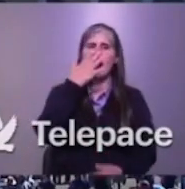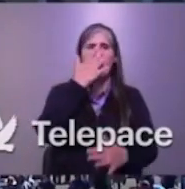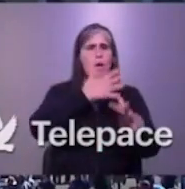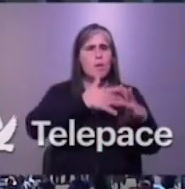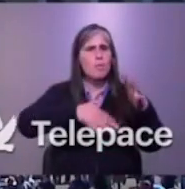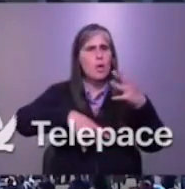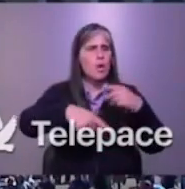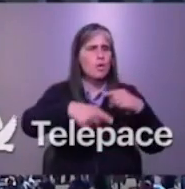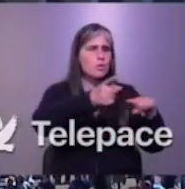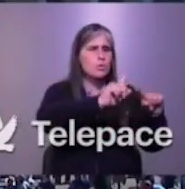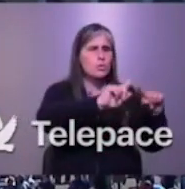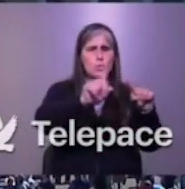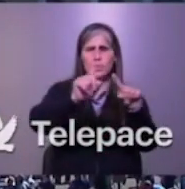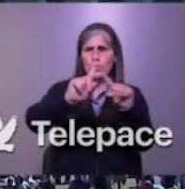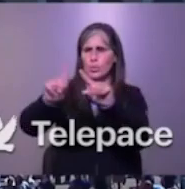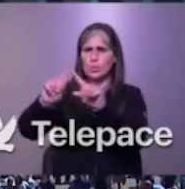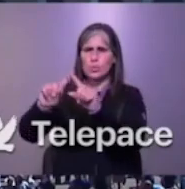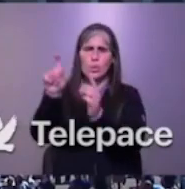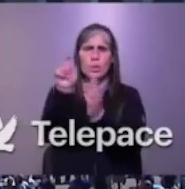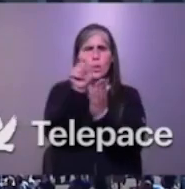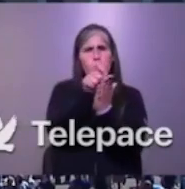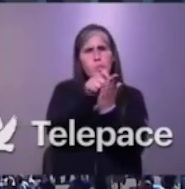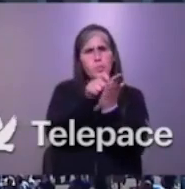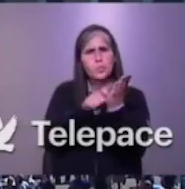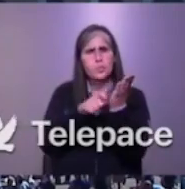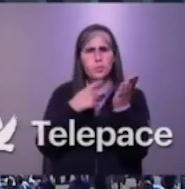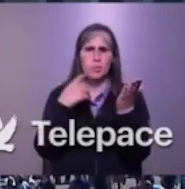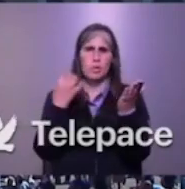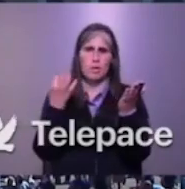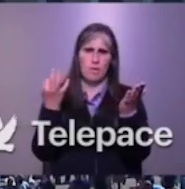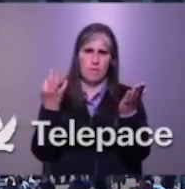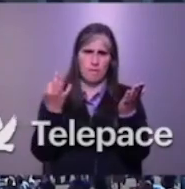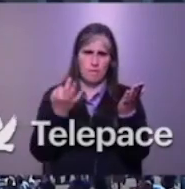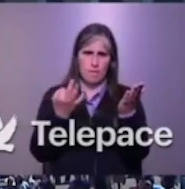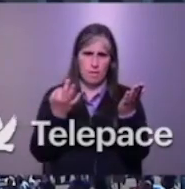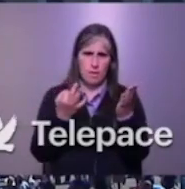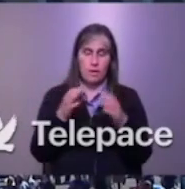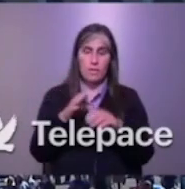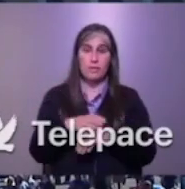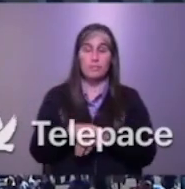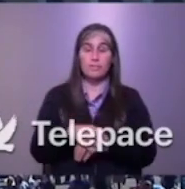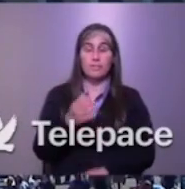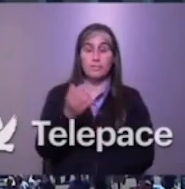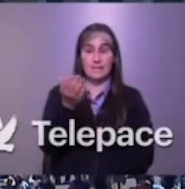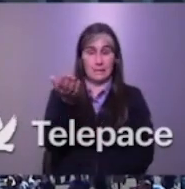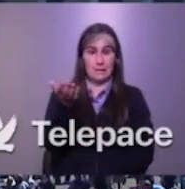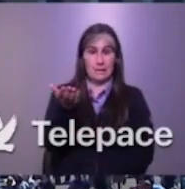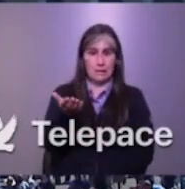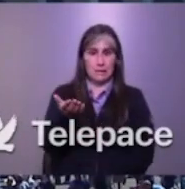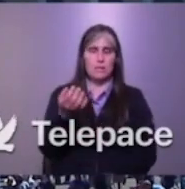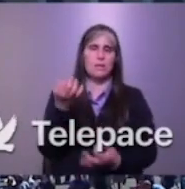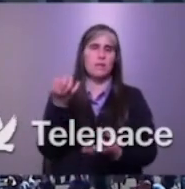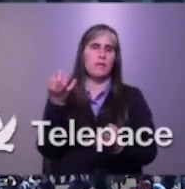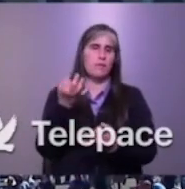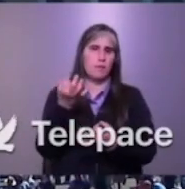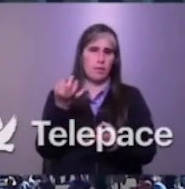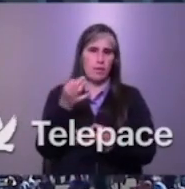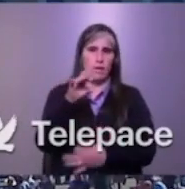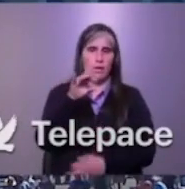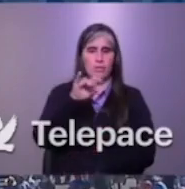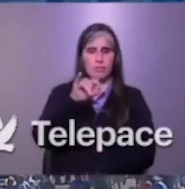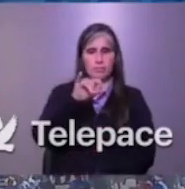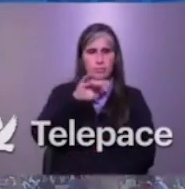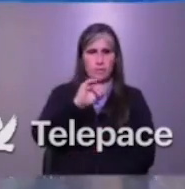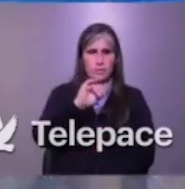Scriverà nel libro dei popoli: là costui è nato, e danzando